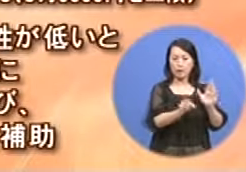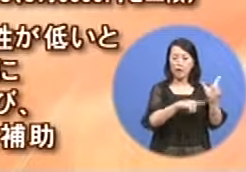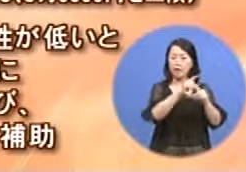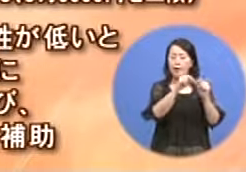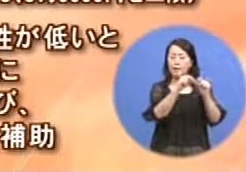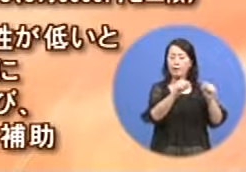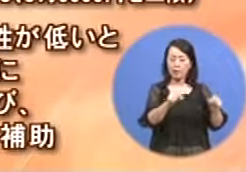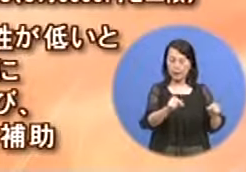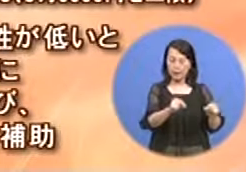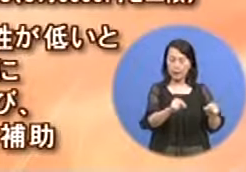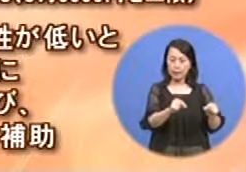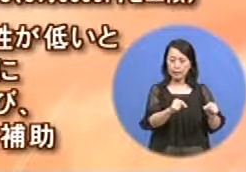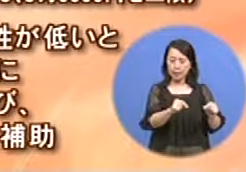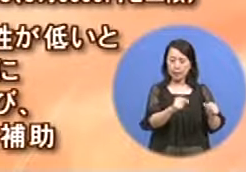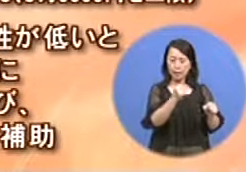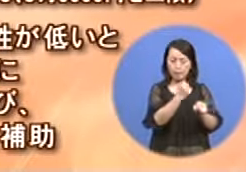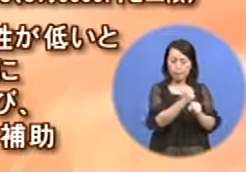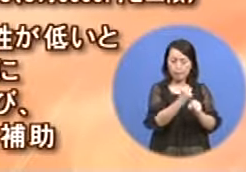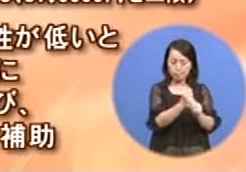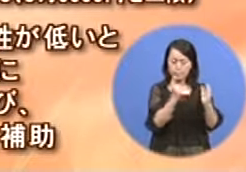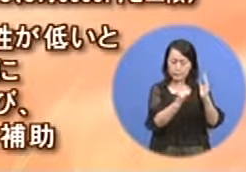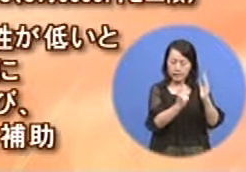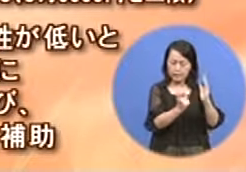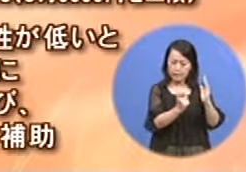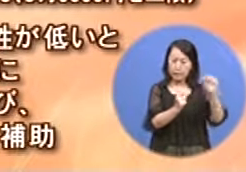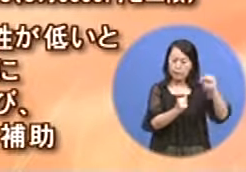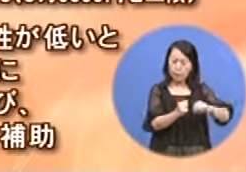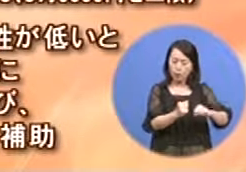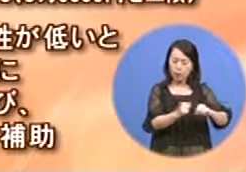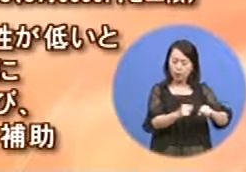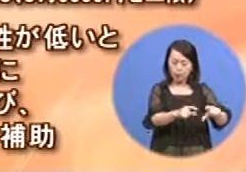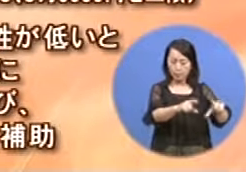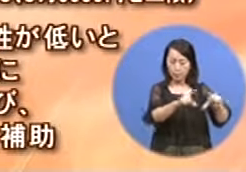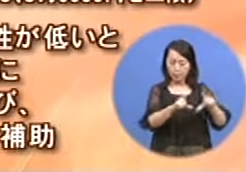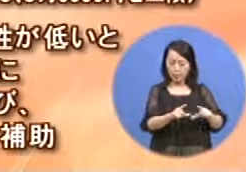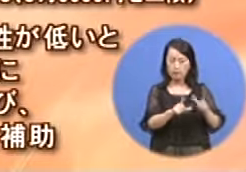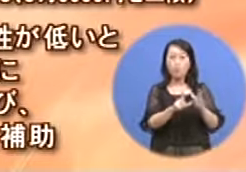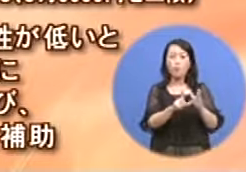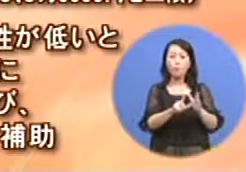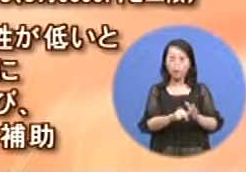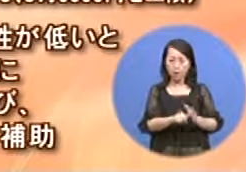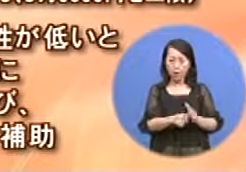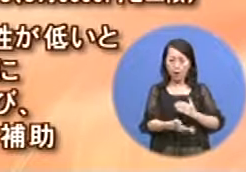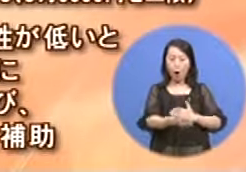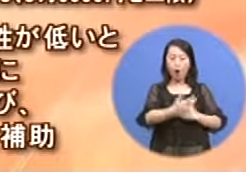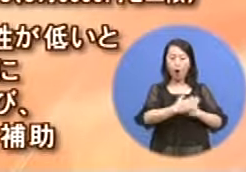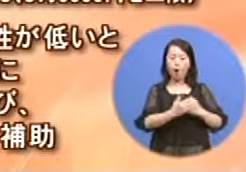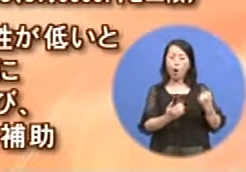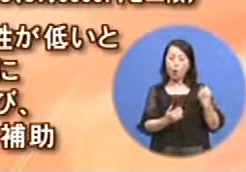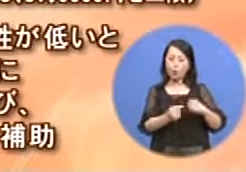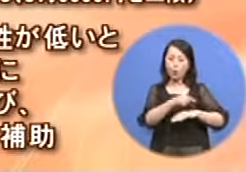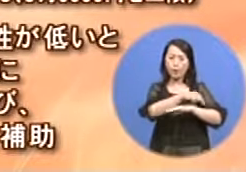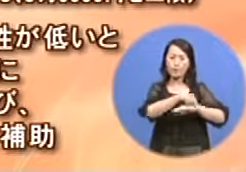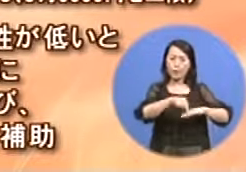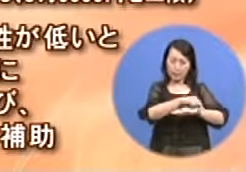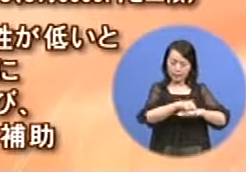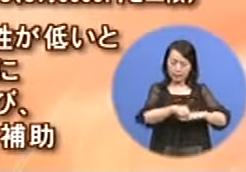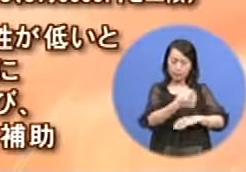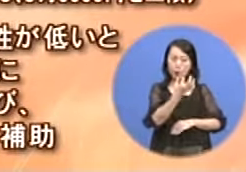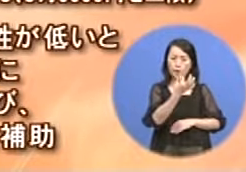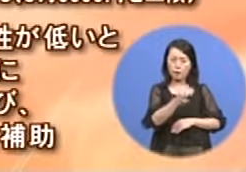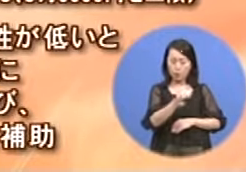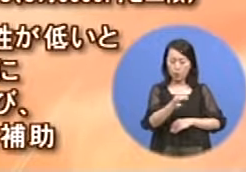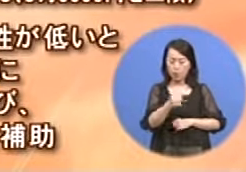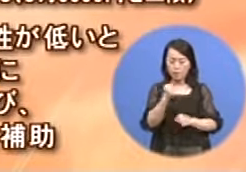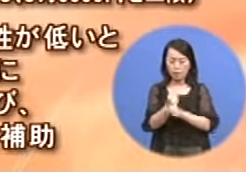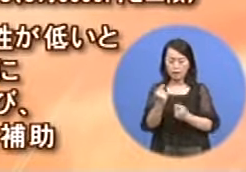果、耐震性が低いと判定された住宅を対象に、耐震補強設計の費用と耐震改修の費用の一